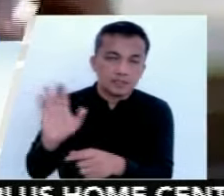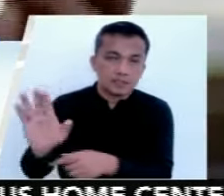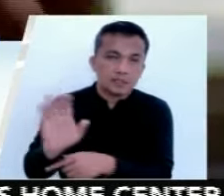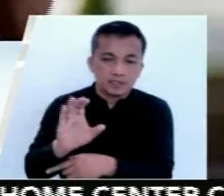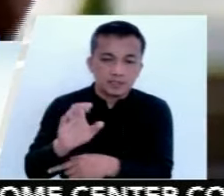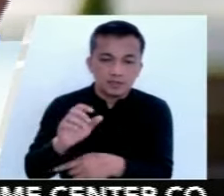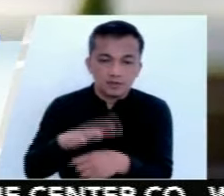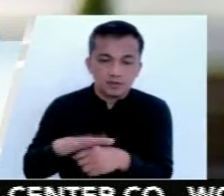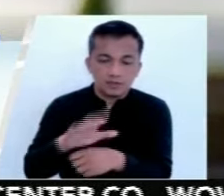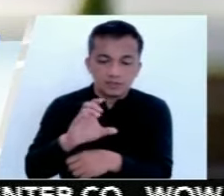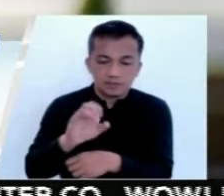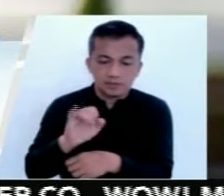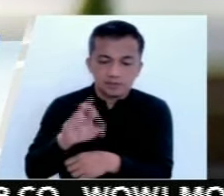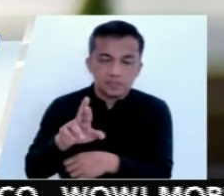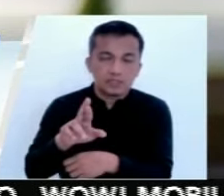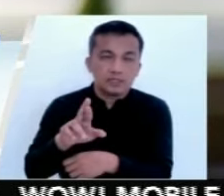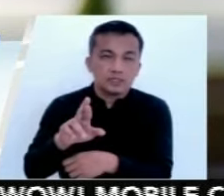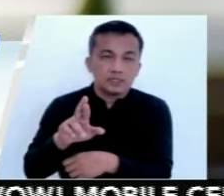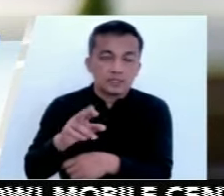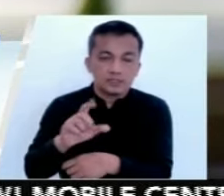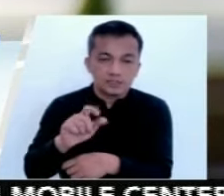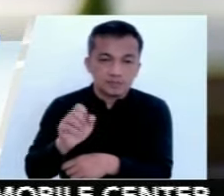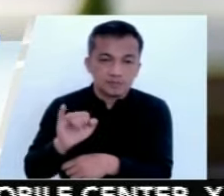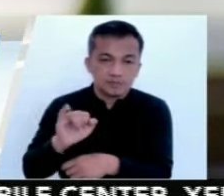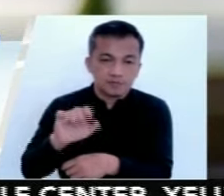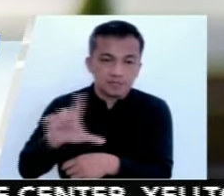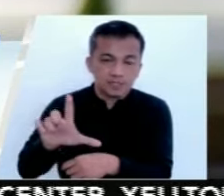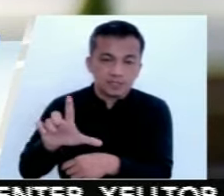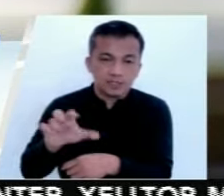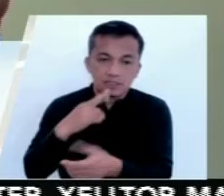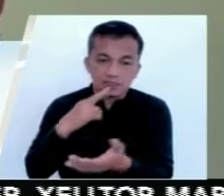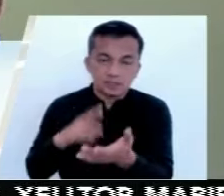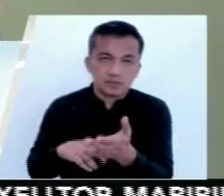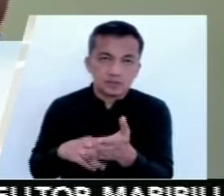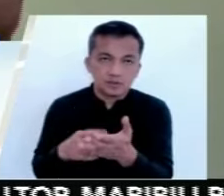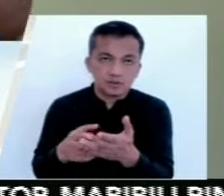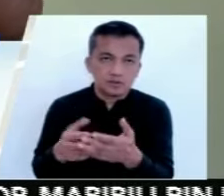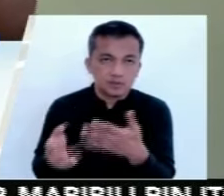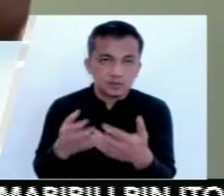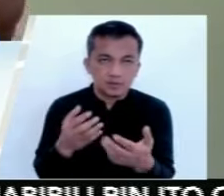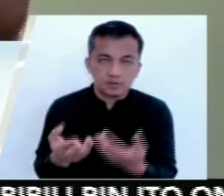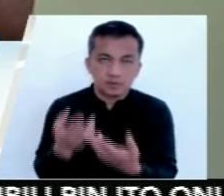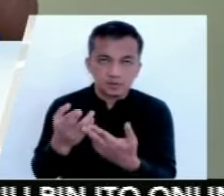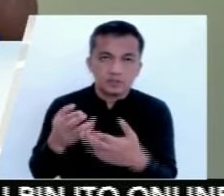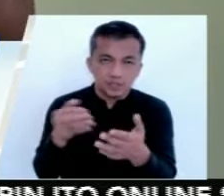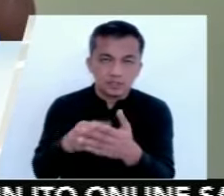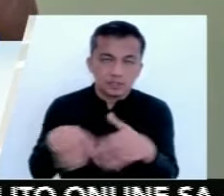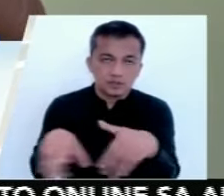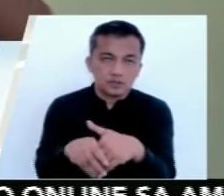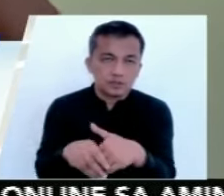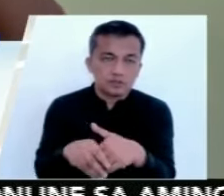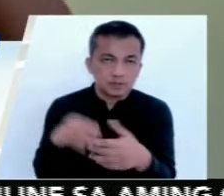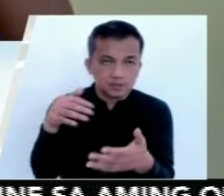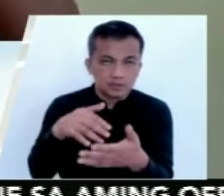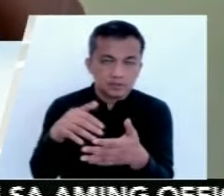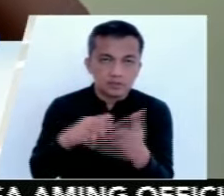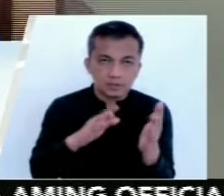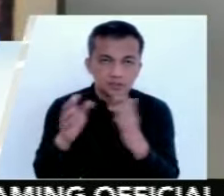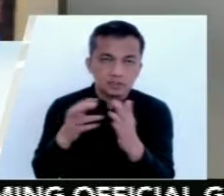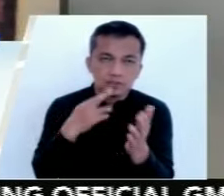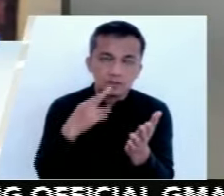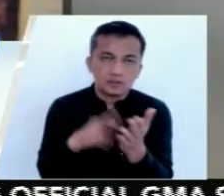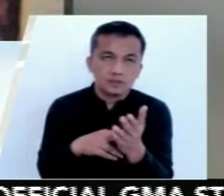registry. Bagaman inirerekomenda pa rin ng LCR na muling ikasal ang mag-asawa, pinag-aaralan na rin nila ang delayed registration ng